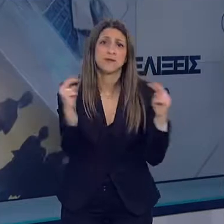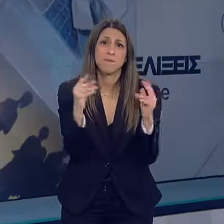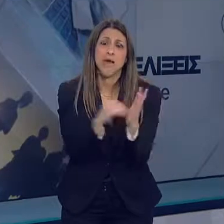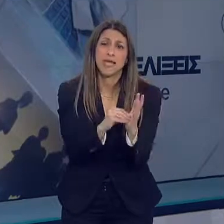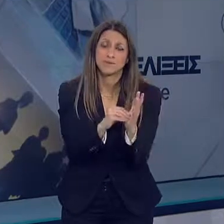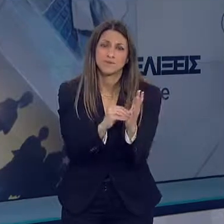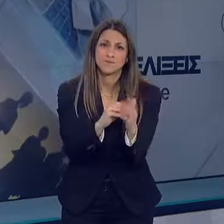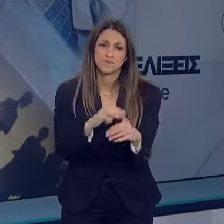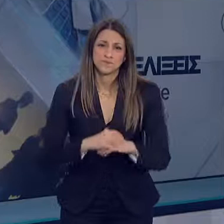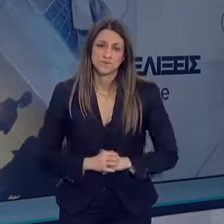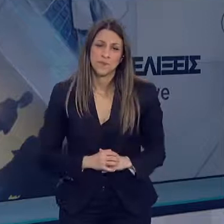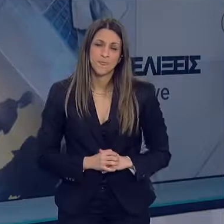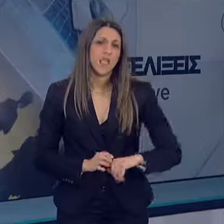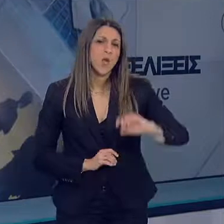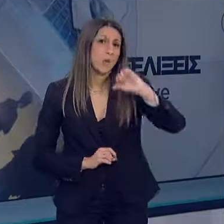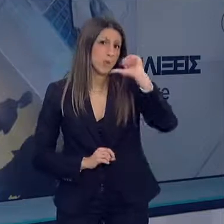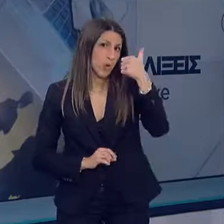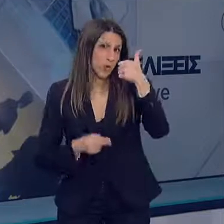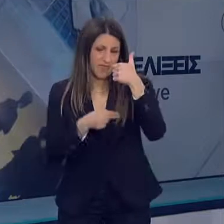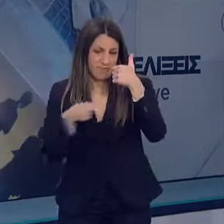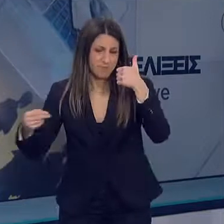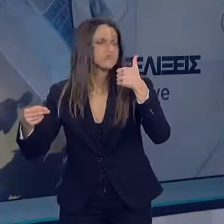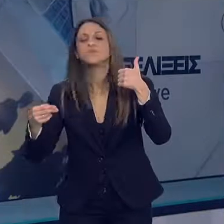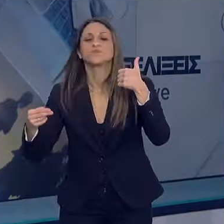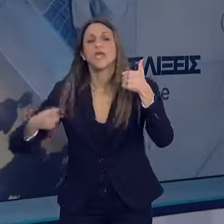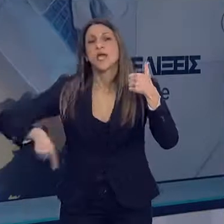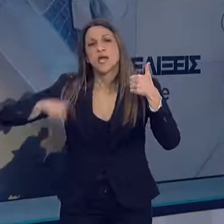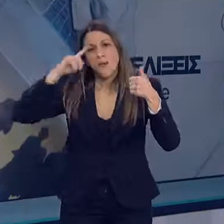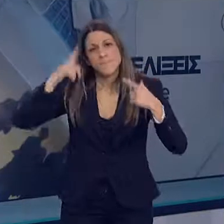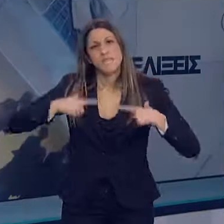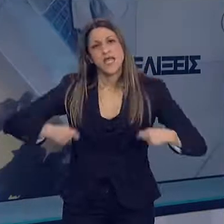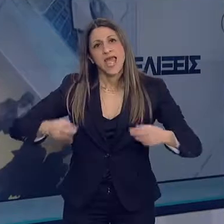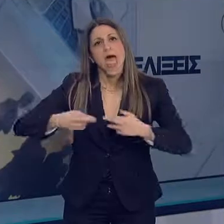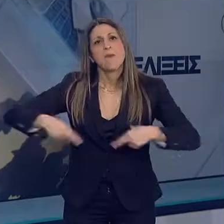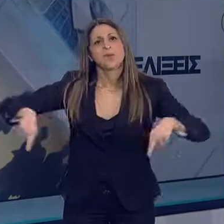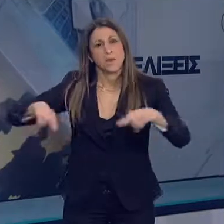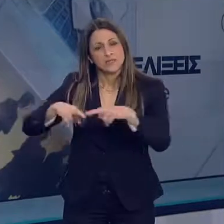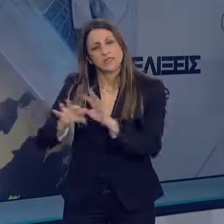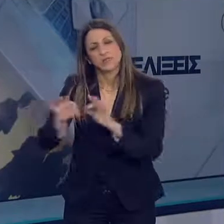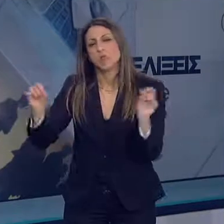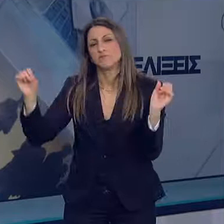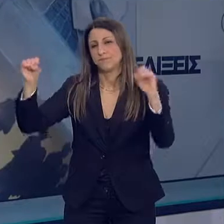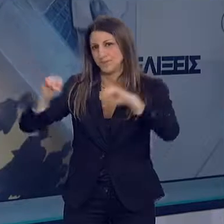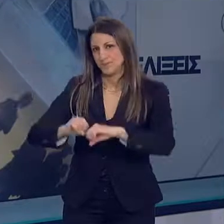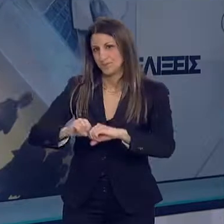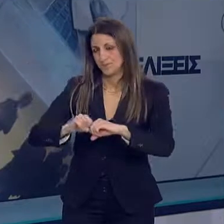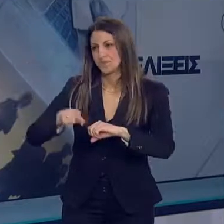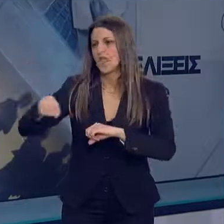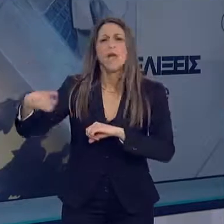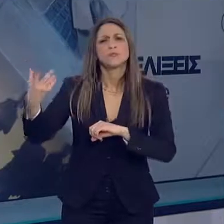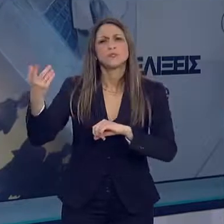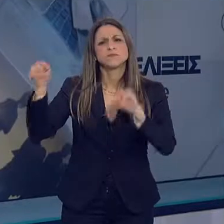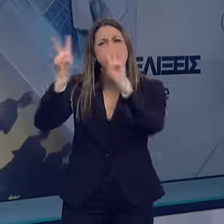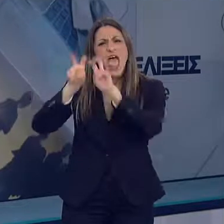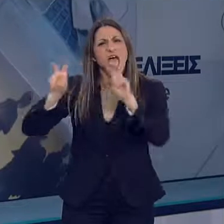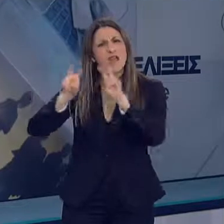πρώτο σκέλος, νομίζω η παγκόσμια κοινότητα και τα μέλη της Επιτροπής συμφωνούν ότι έχουμε μάλιστα δημοσιεύσει και μια από τις